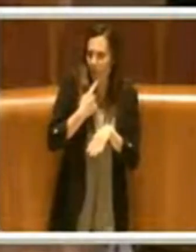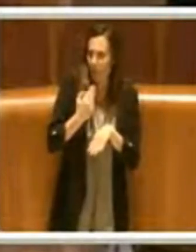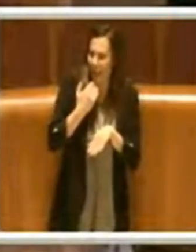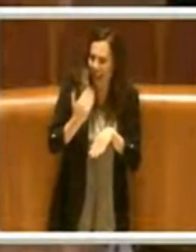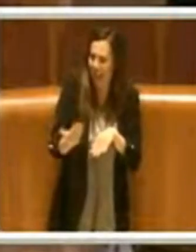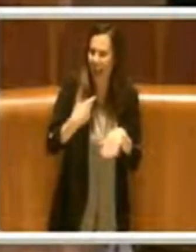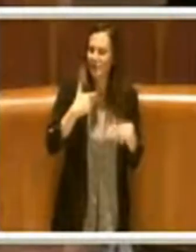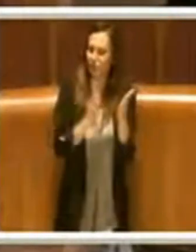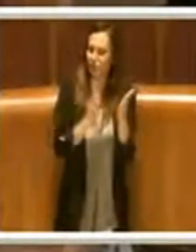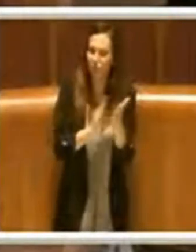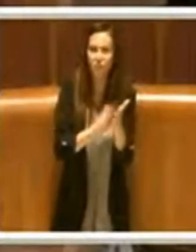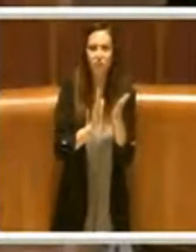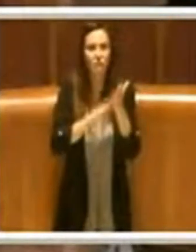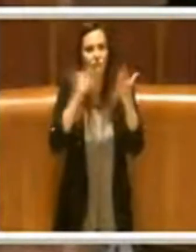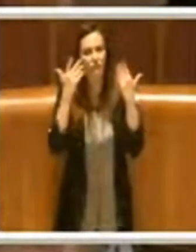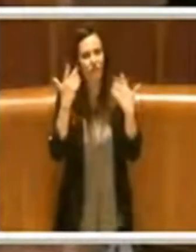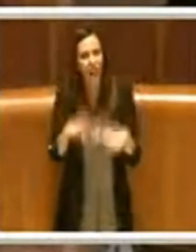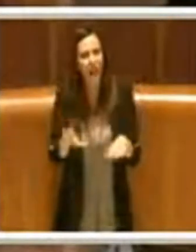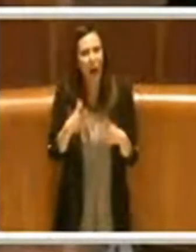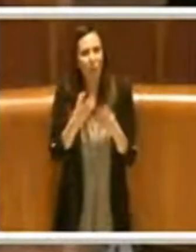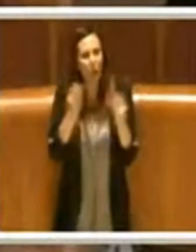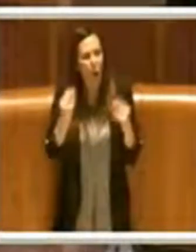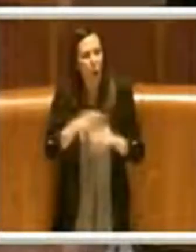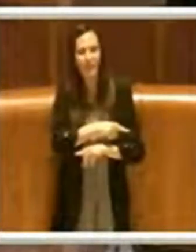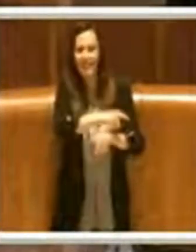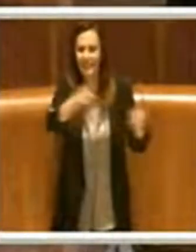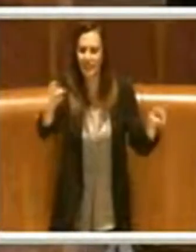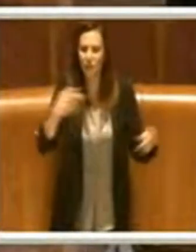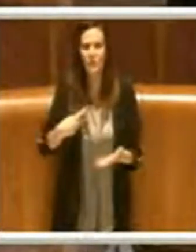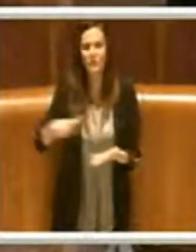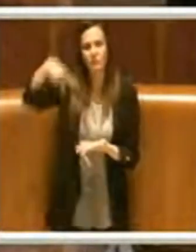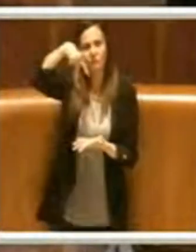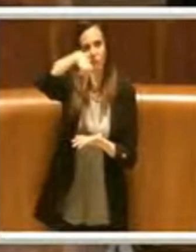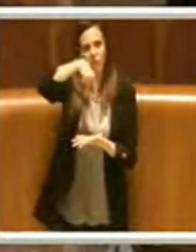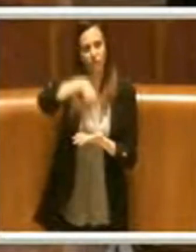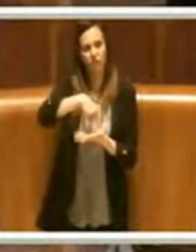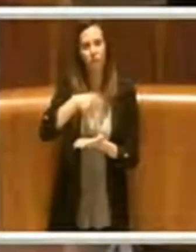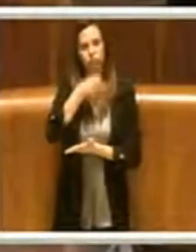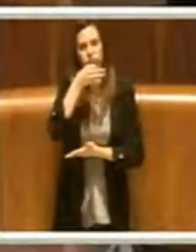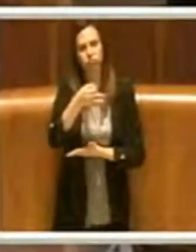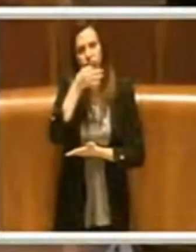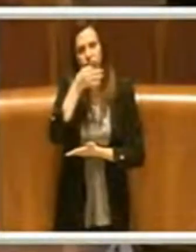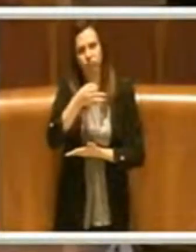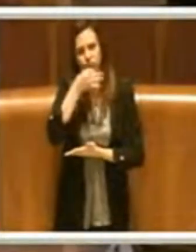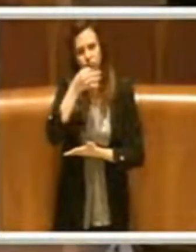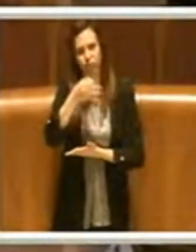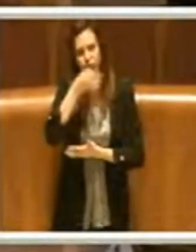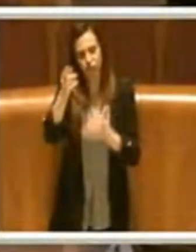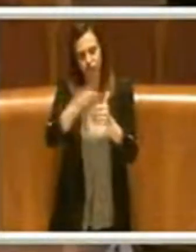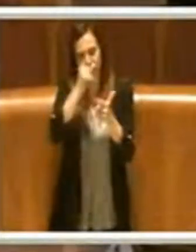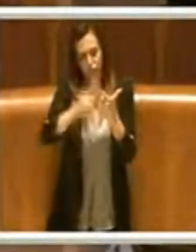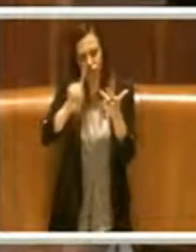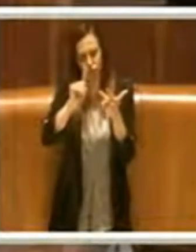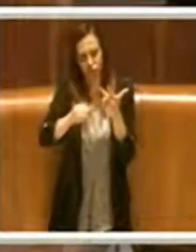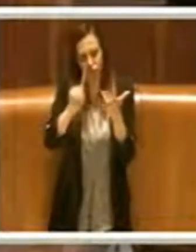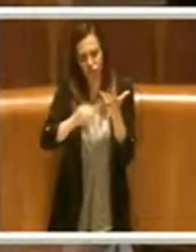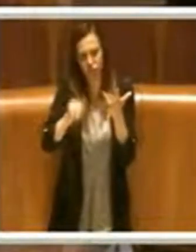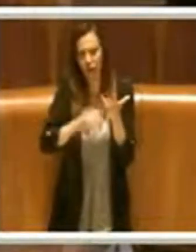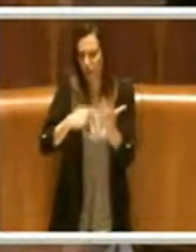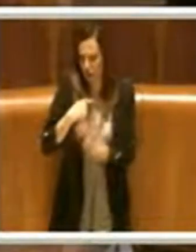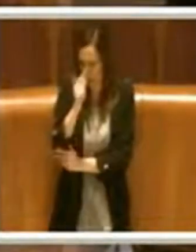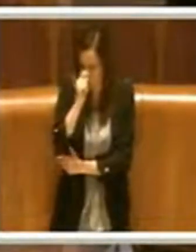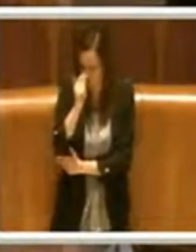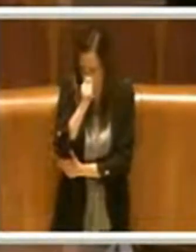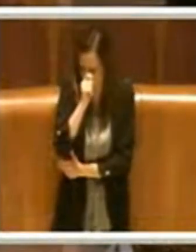abbiamo applauditi. Molti di voi si sono alzati per elencare le persone a cui dobbiamo riconoscenza.